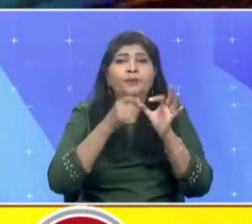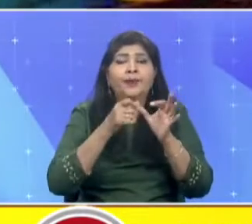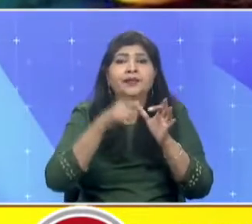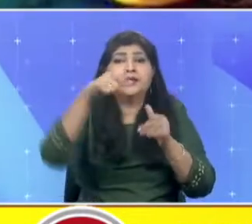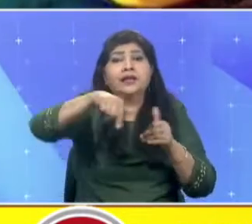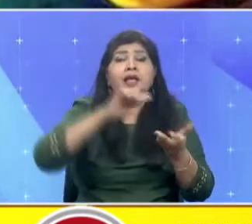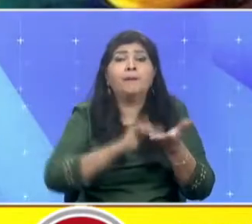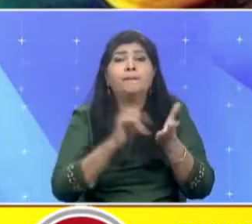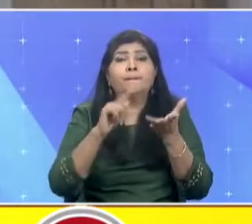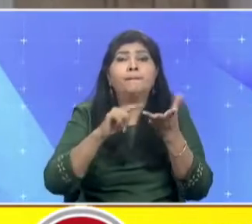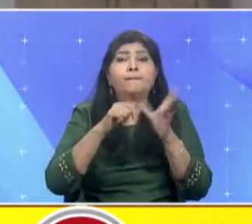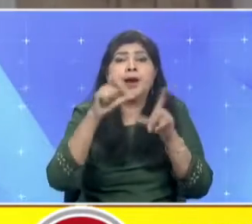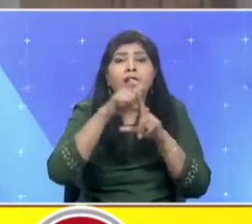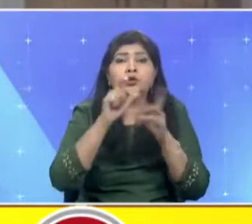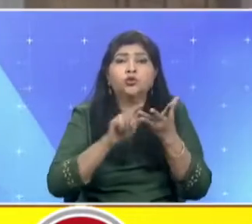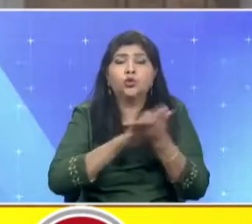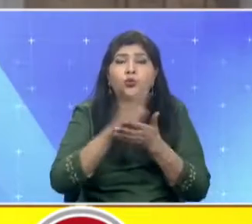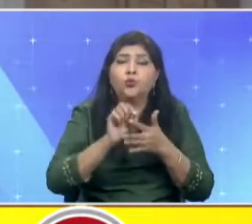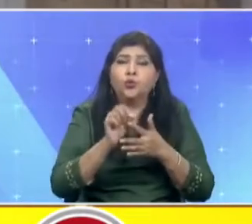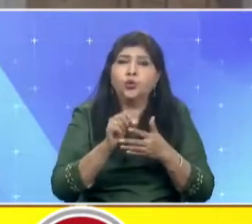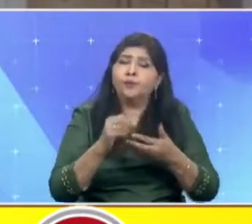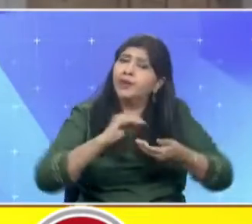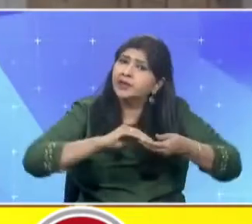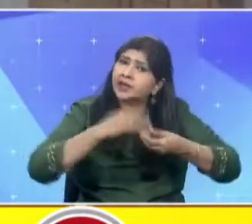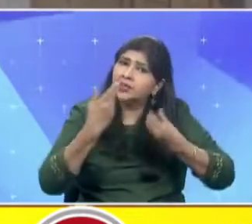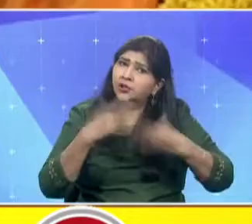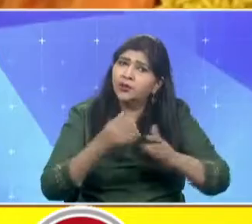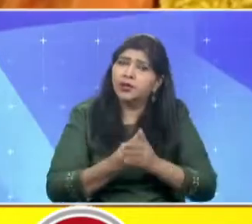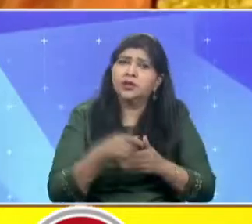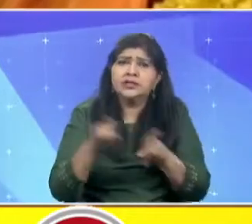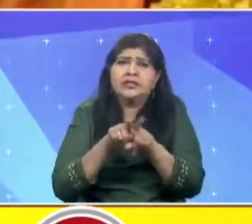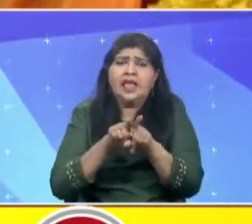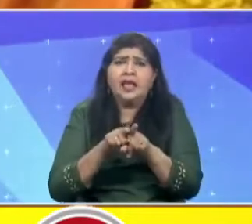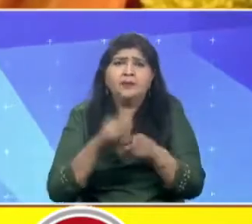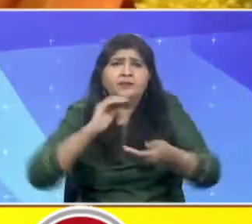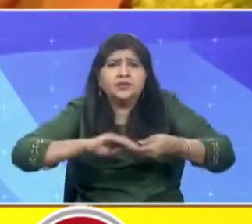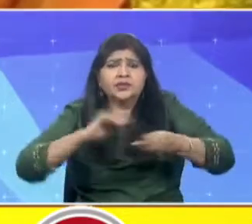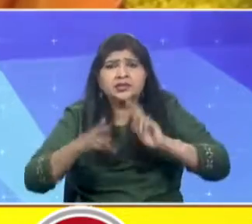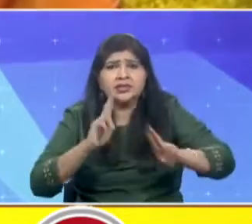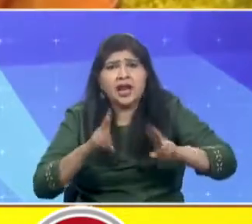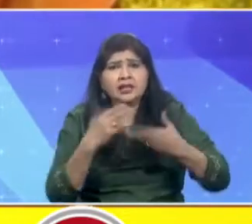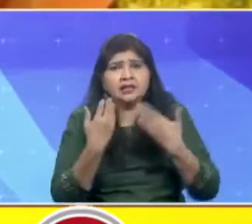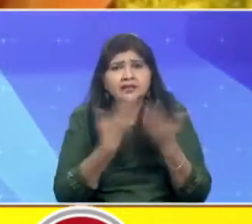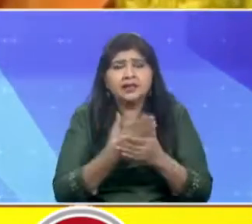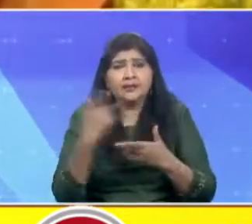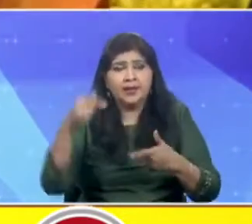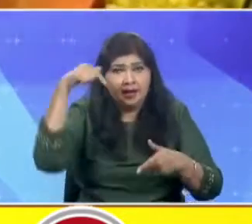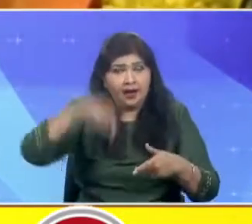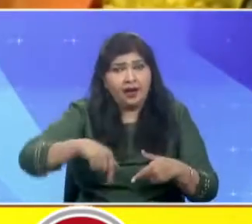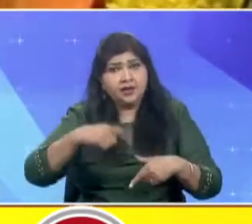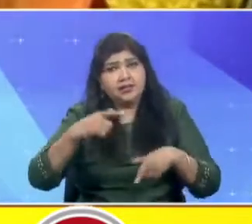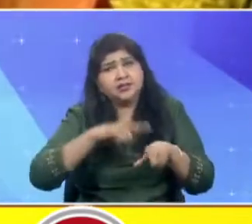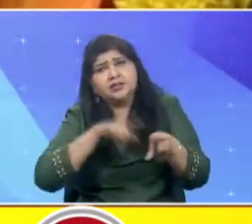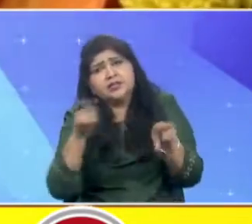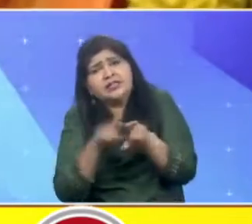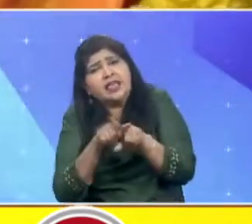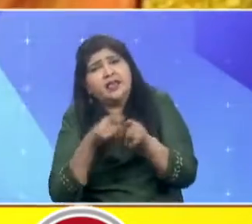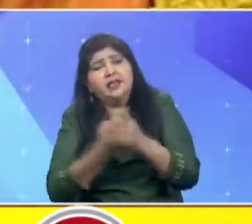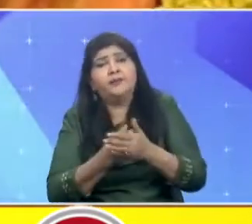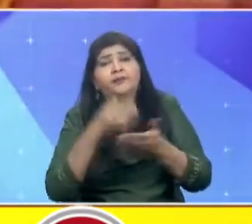में संपन्न हुआ था और उसी विवाह के प्रतीक के रूप में आज भी